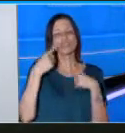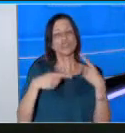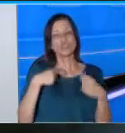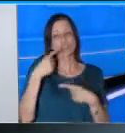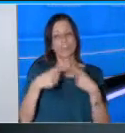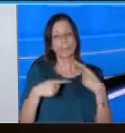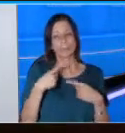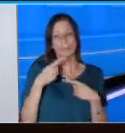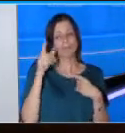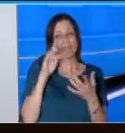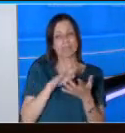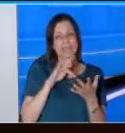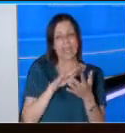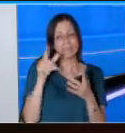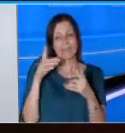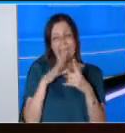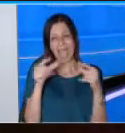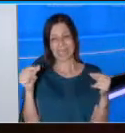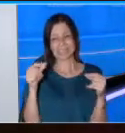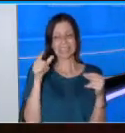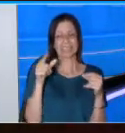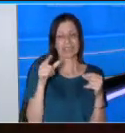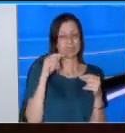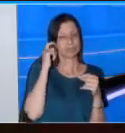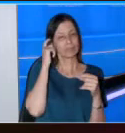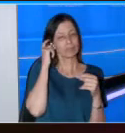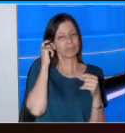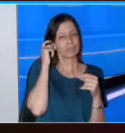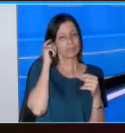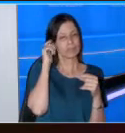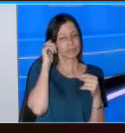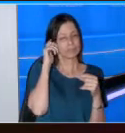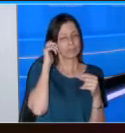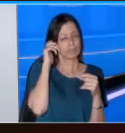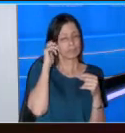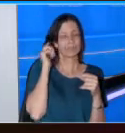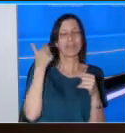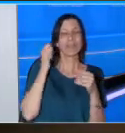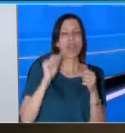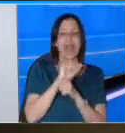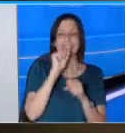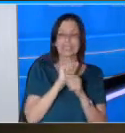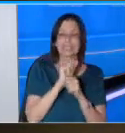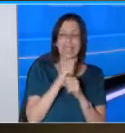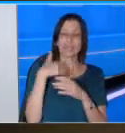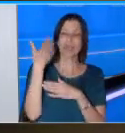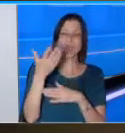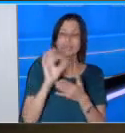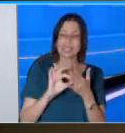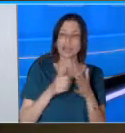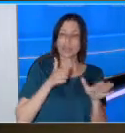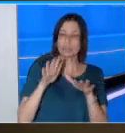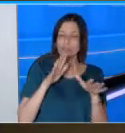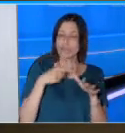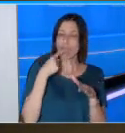שבע שנים שהם נמצאים ברצועת עזה ומוחזקים, ואתמול מתקיימה עצרת מחוץ למשרד ראש הממשלה, ואמרו שם, אומר שם